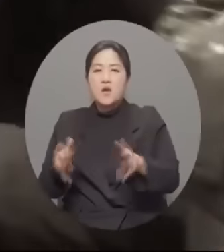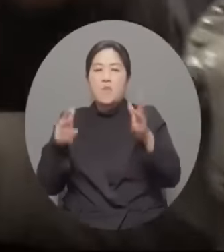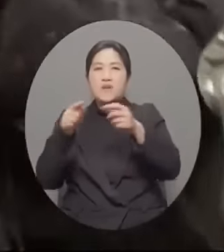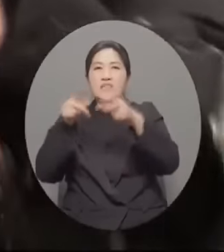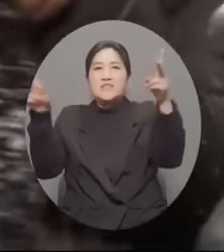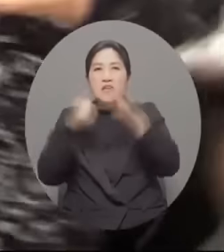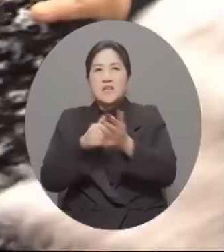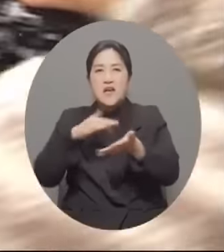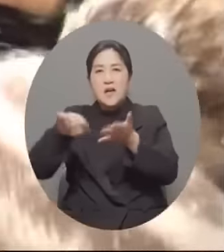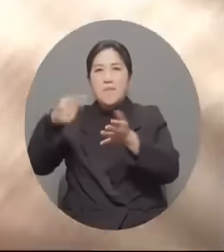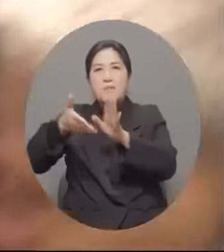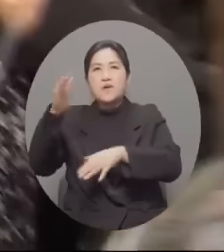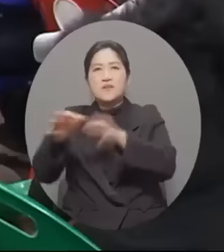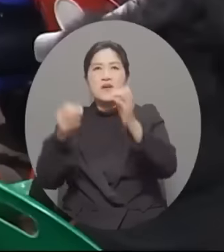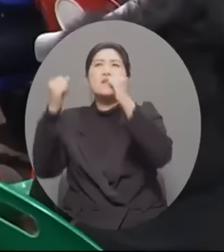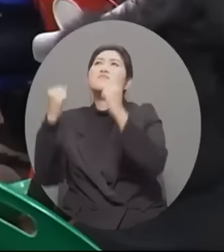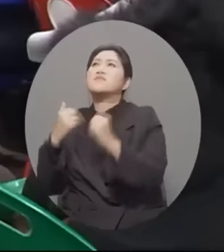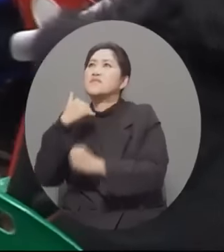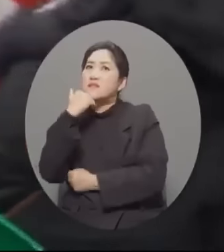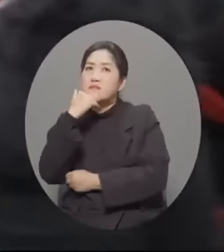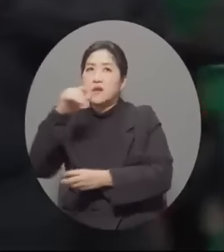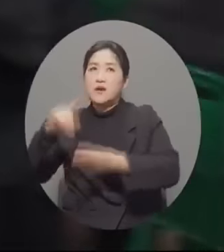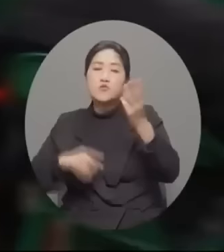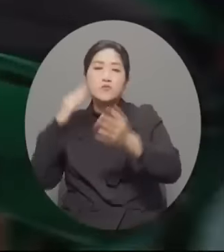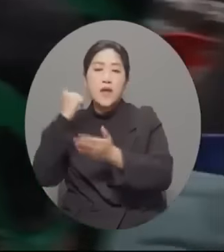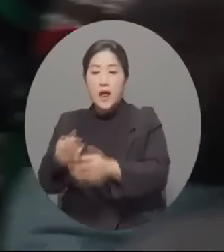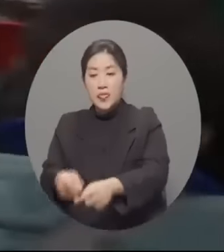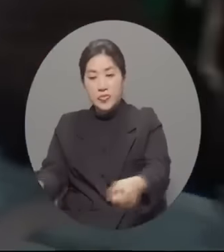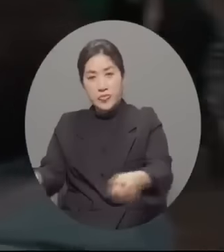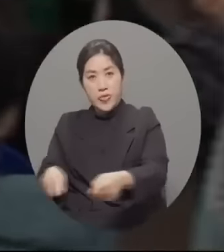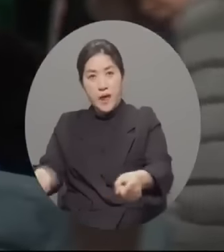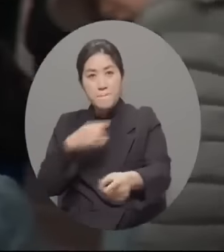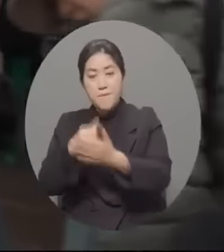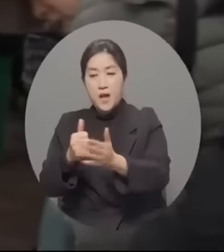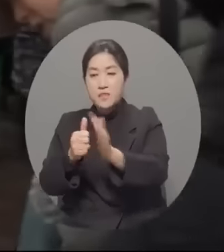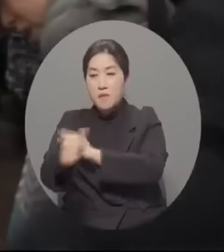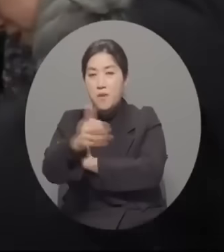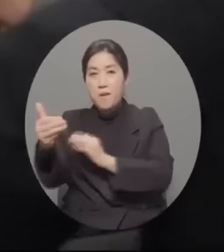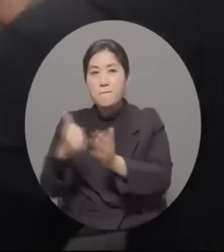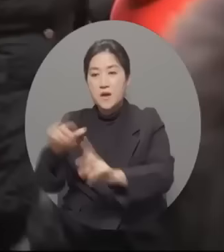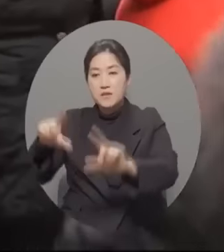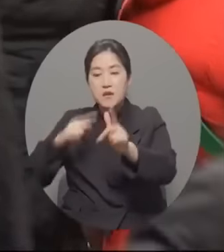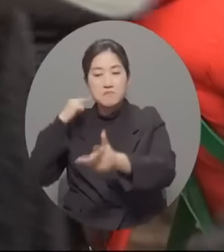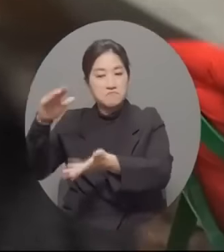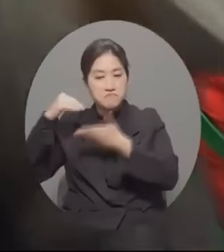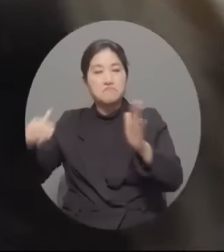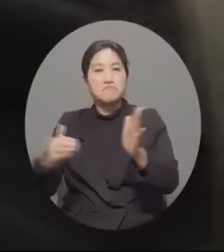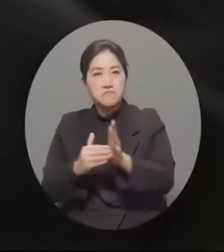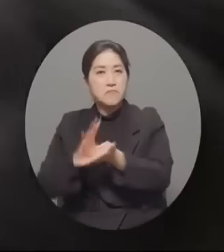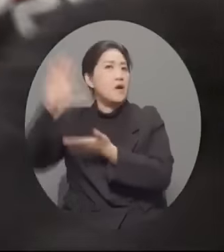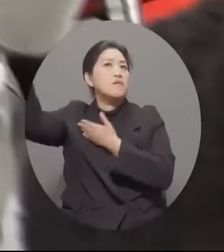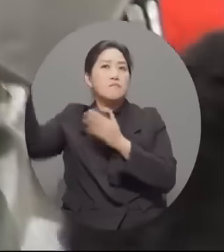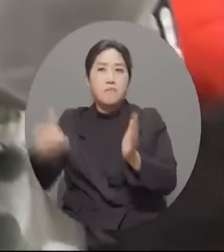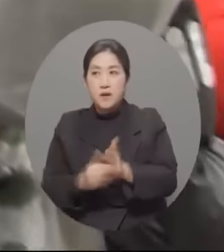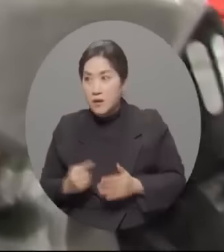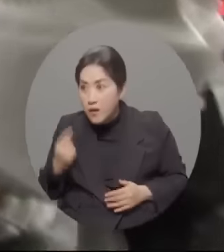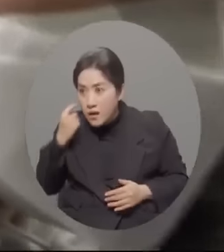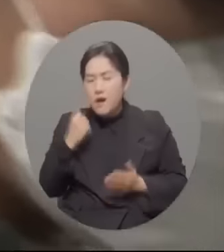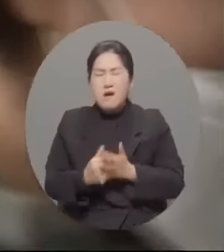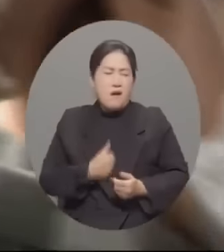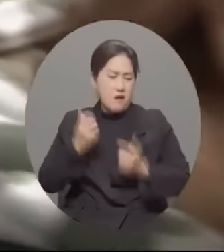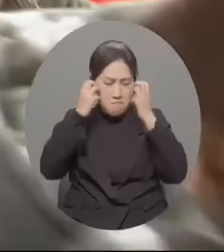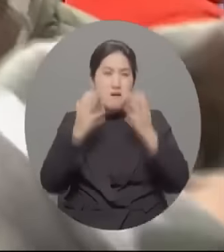넘는 상인들이 기다리고 있었는데 윤 대통령이 1층에서 상인 대표들한테 상황 보고를 받은 뒤 떠났다는 소식을 듣고